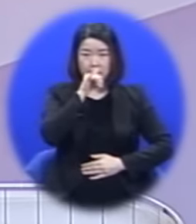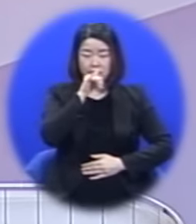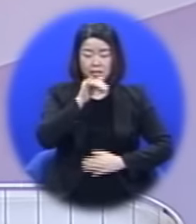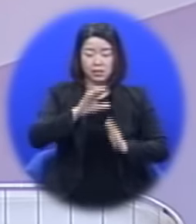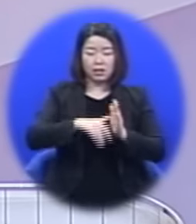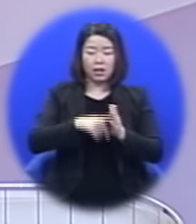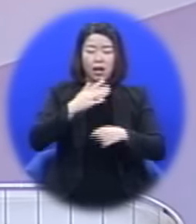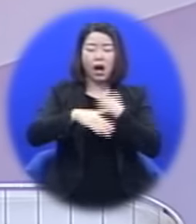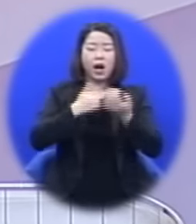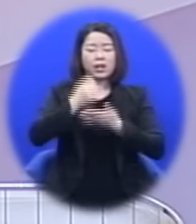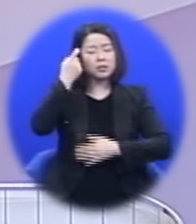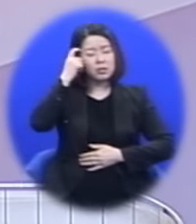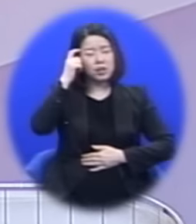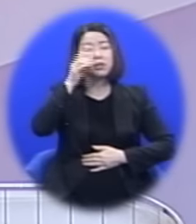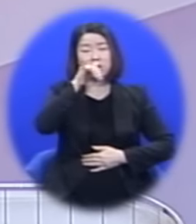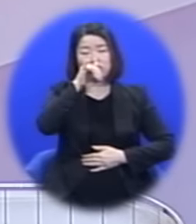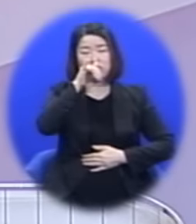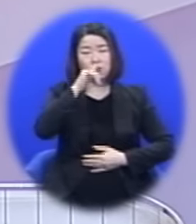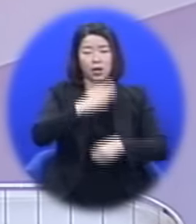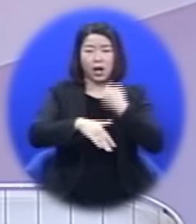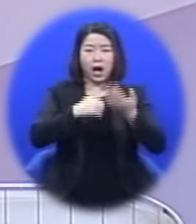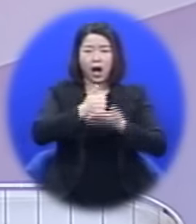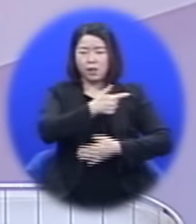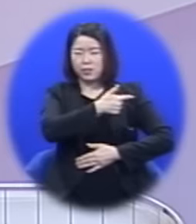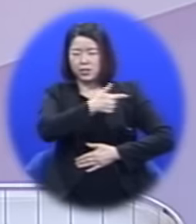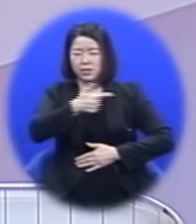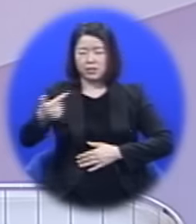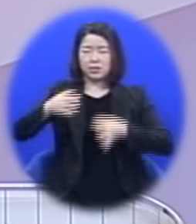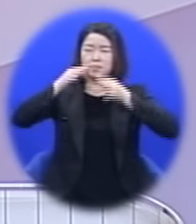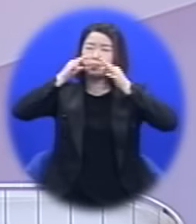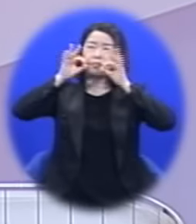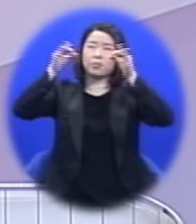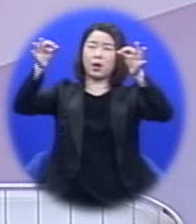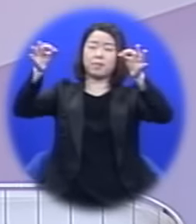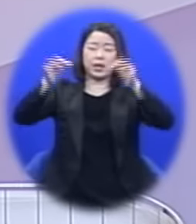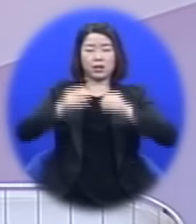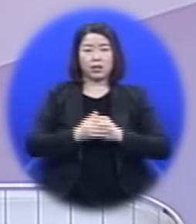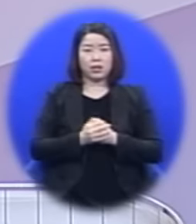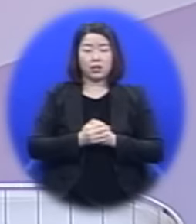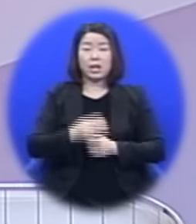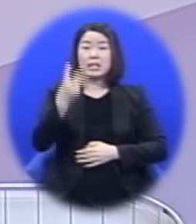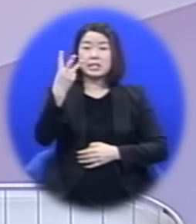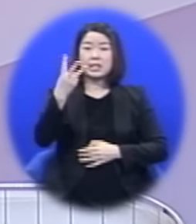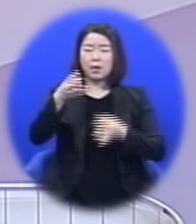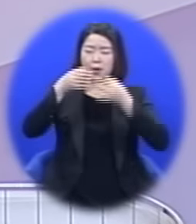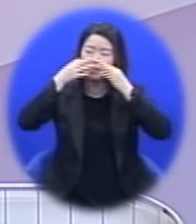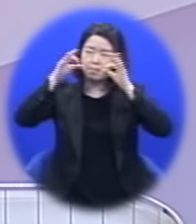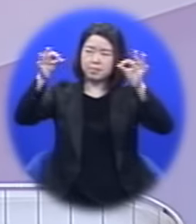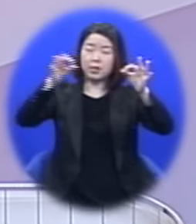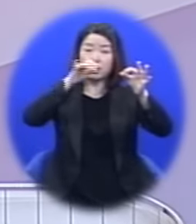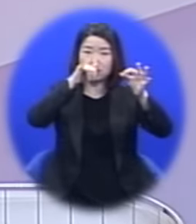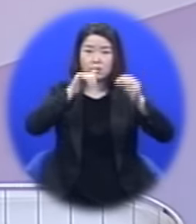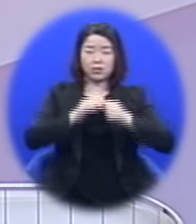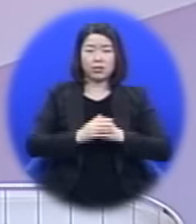나더라. 하나님을 큰 소리로 불렀습니다. 세 번 불렀습니다.